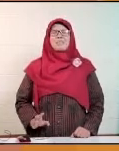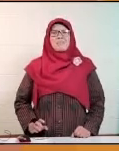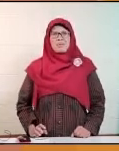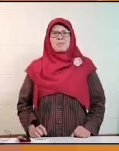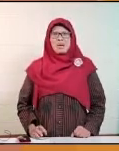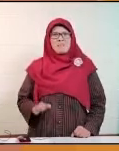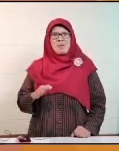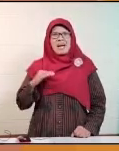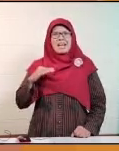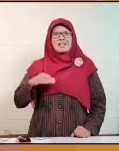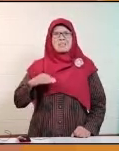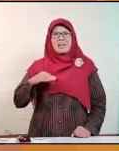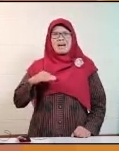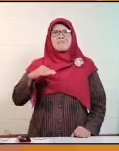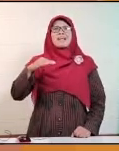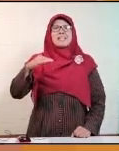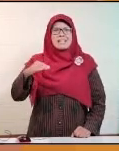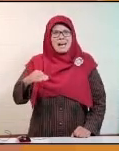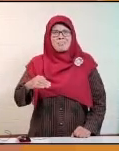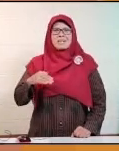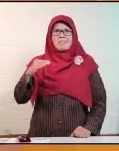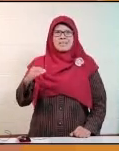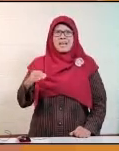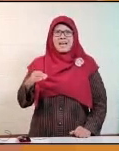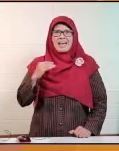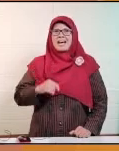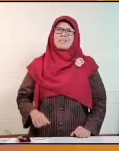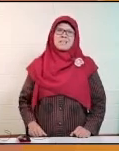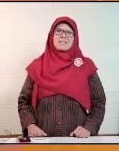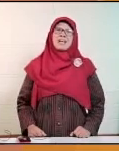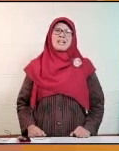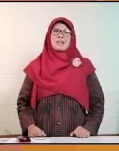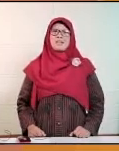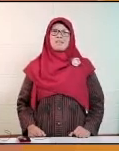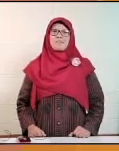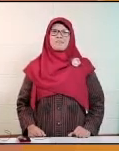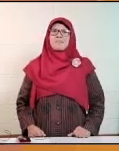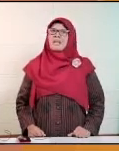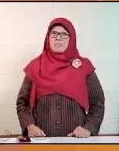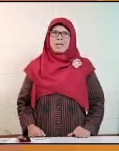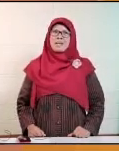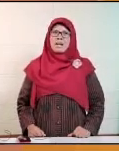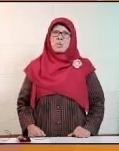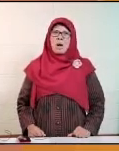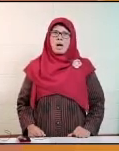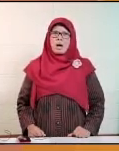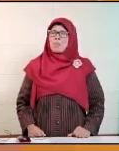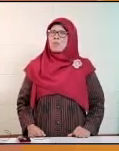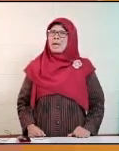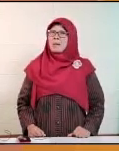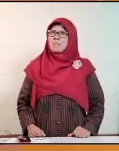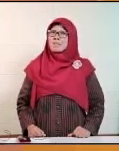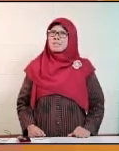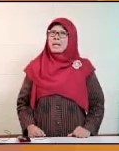itu menunjukkan bahwa kalian sudah menginjak pada masa remaja Kemudian yang kedua